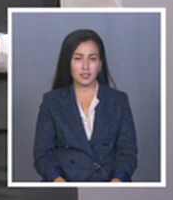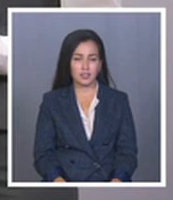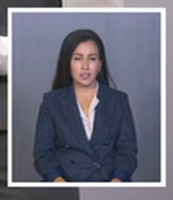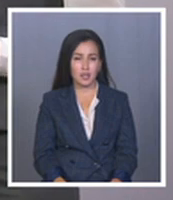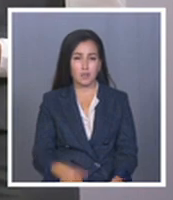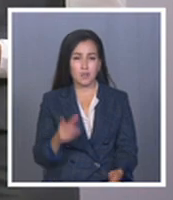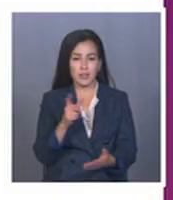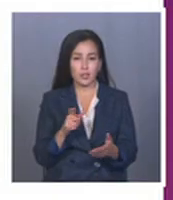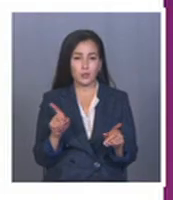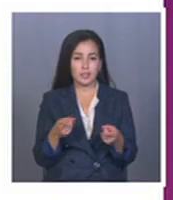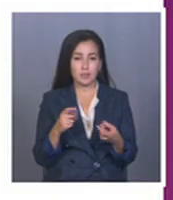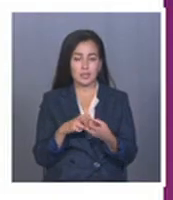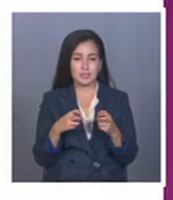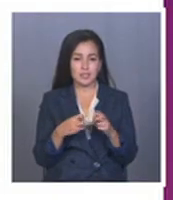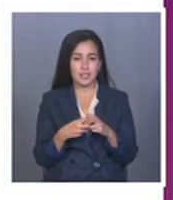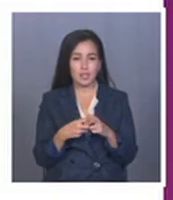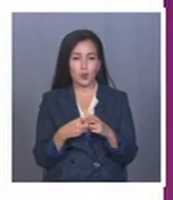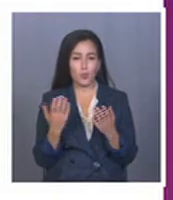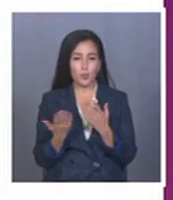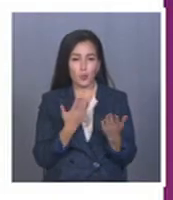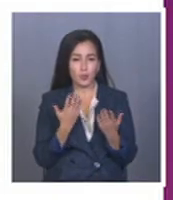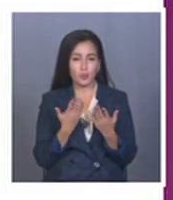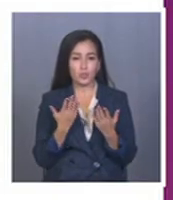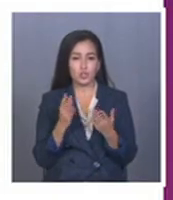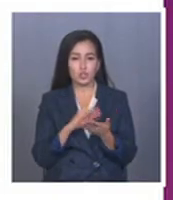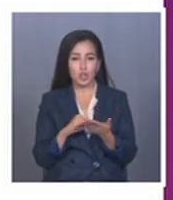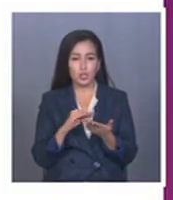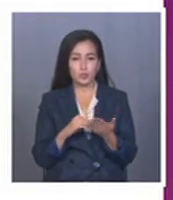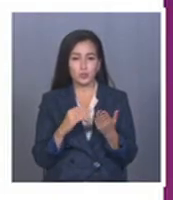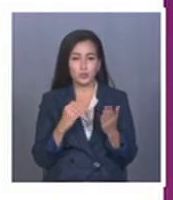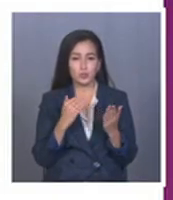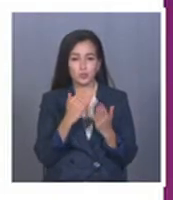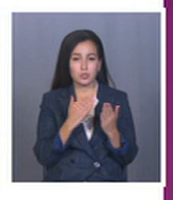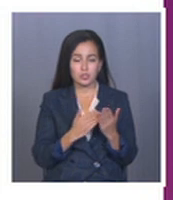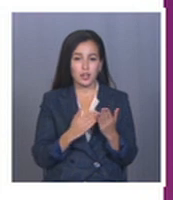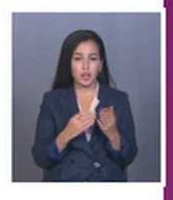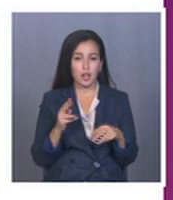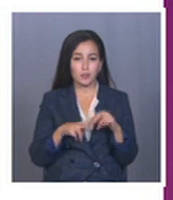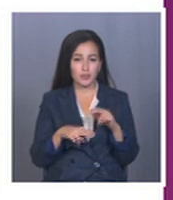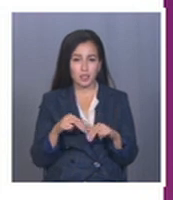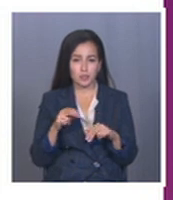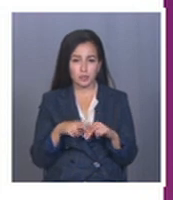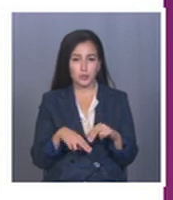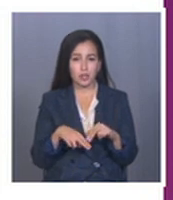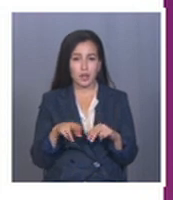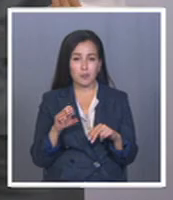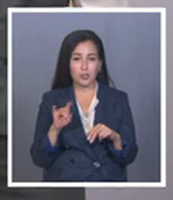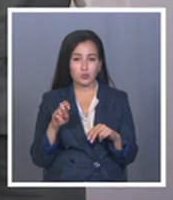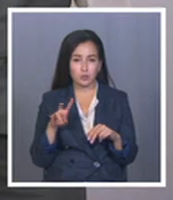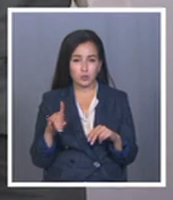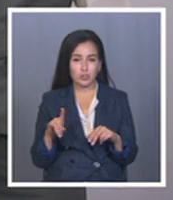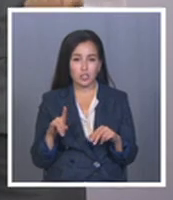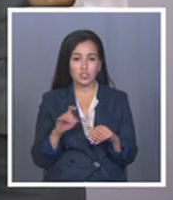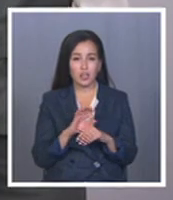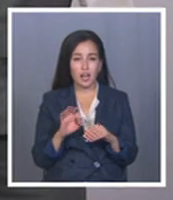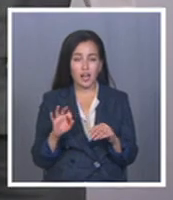Мәтінде көтерілген мәселе оқыту жазу жүйесін қалыптастыру. Ахмет Байтұрсынұлы жақсы